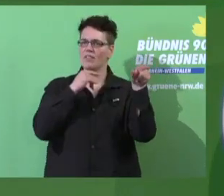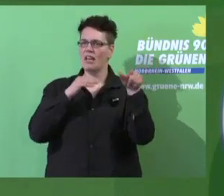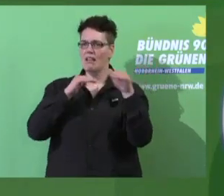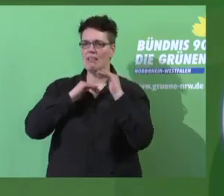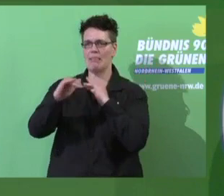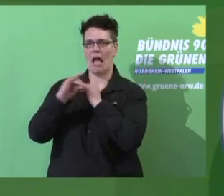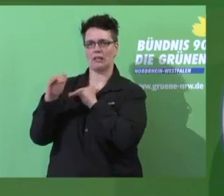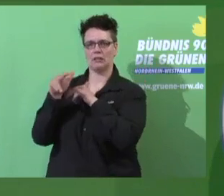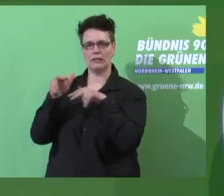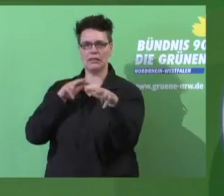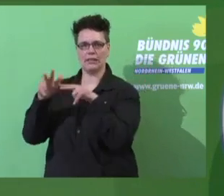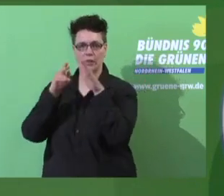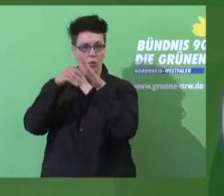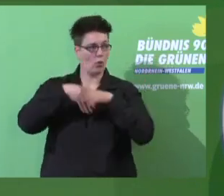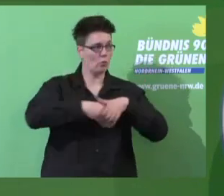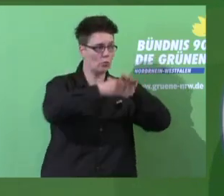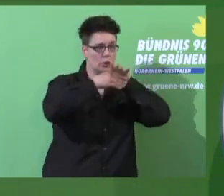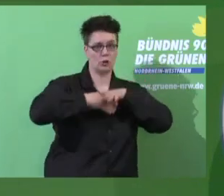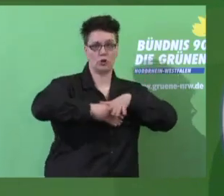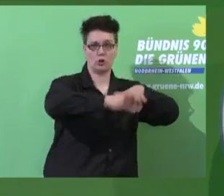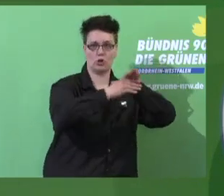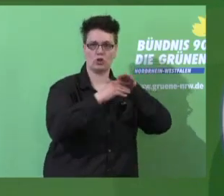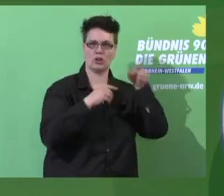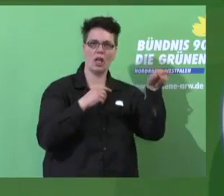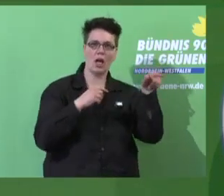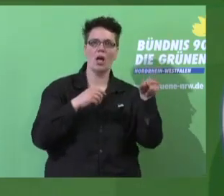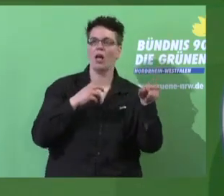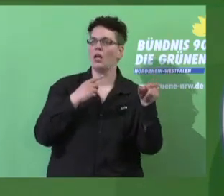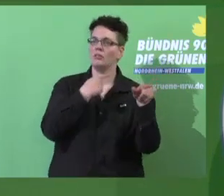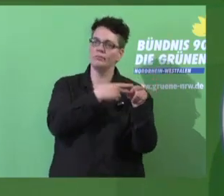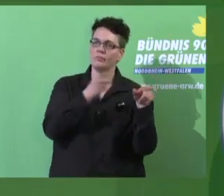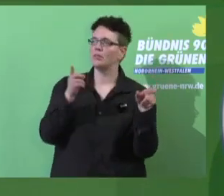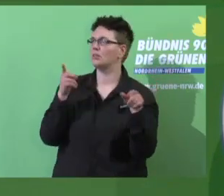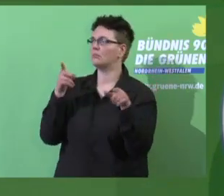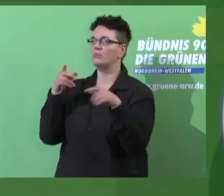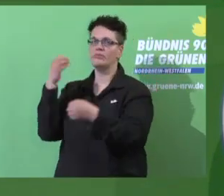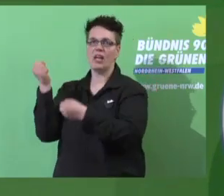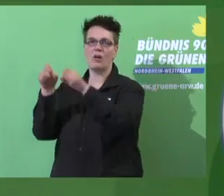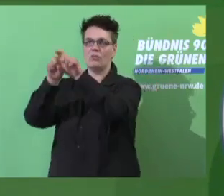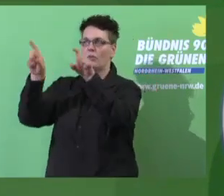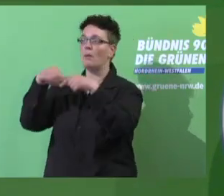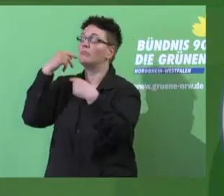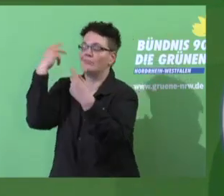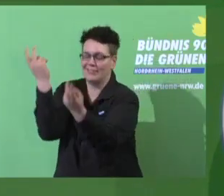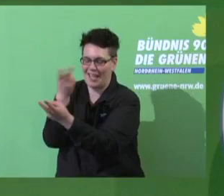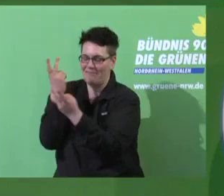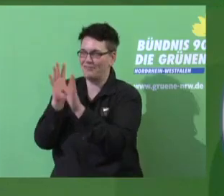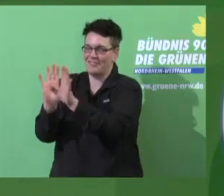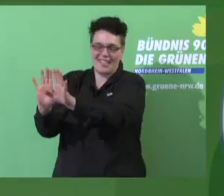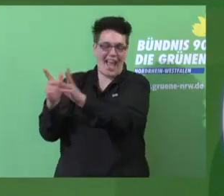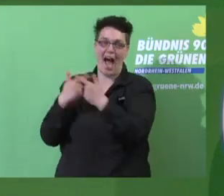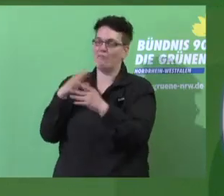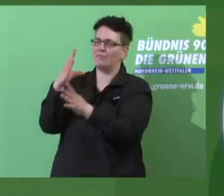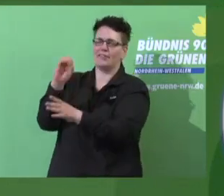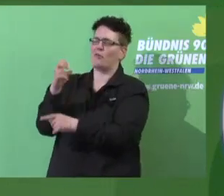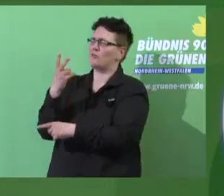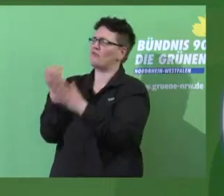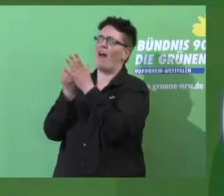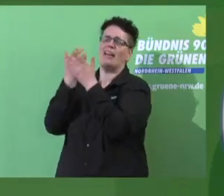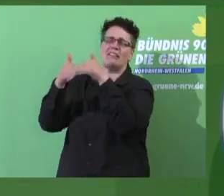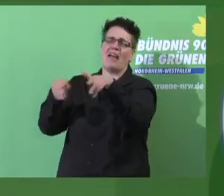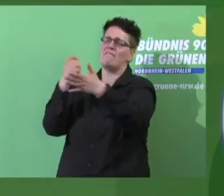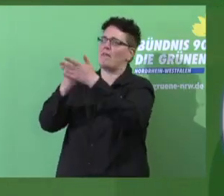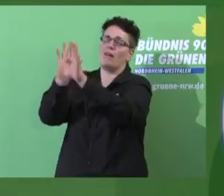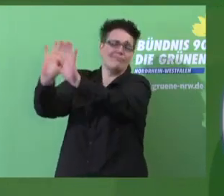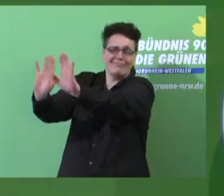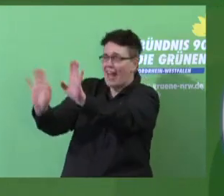Landesregierungen, die nicht zur Autoindustrie immer sagt, ja, selbstverständlich müsst ihr keine zu strengen CO2-Grenzwerte